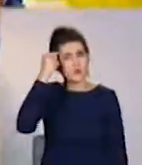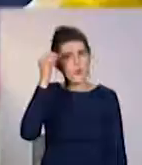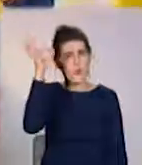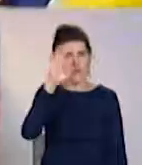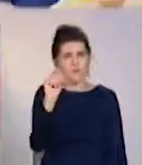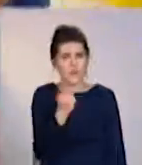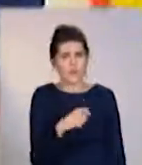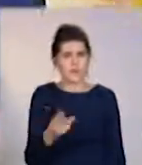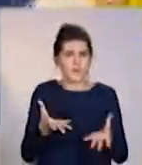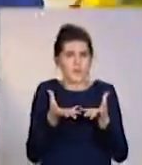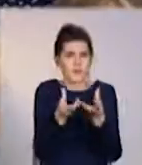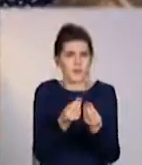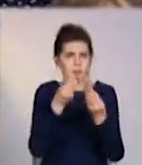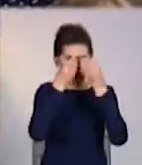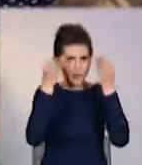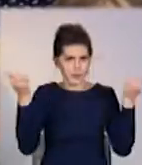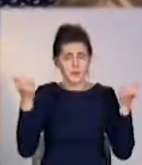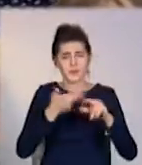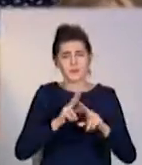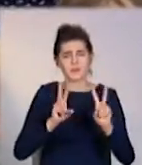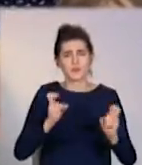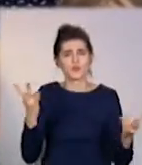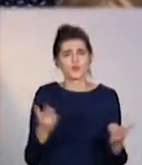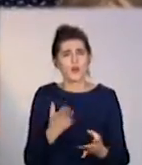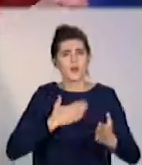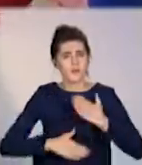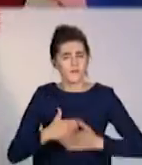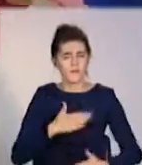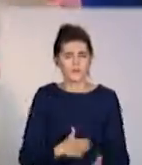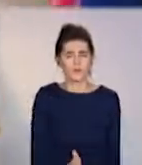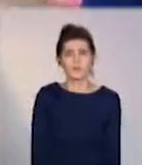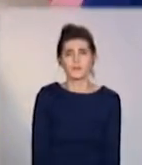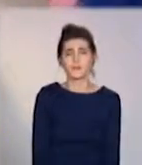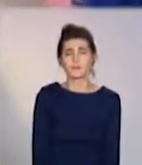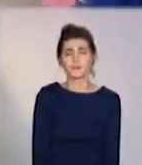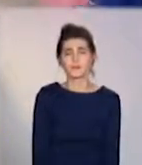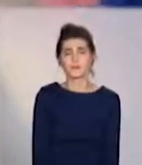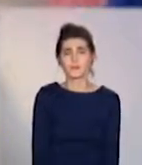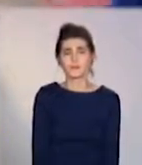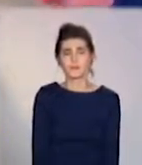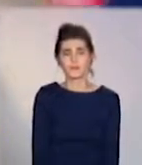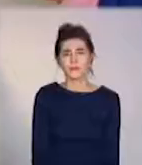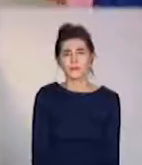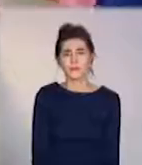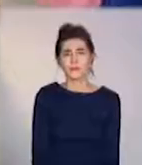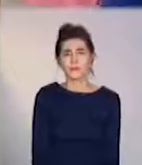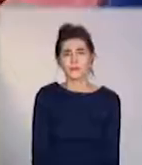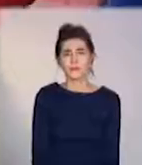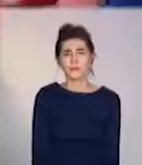та насолоджувалися дитинством повною мірою. Оксана Корчма, Євген Якунін для телеканалу «Донбас».